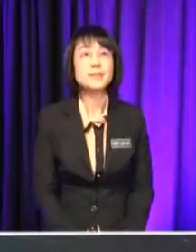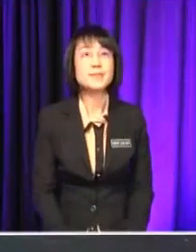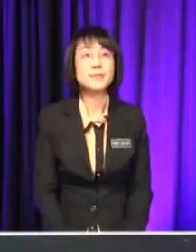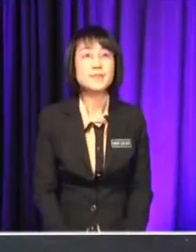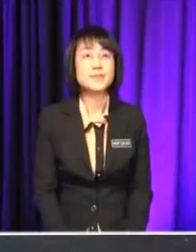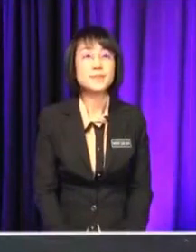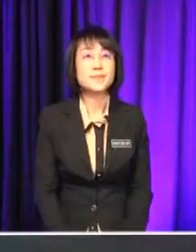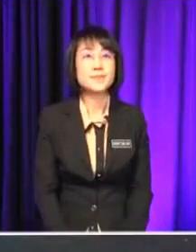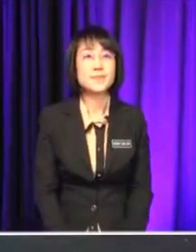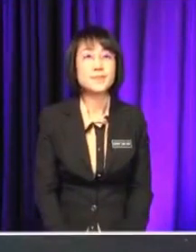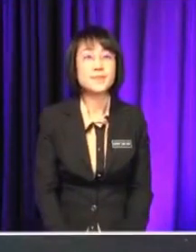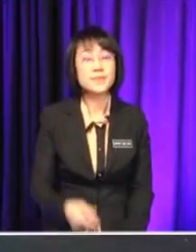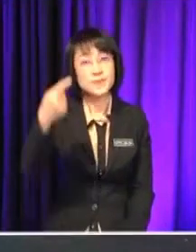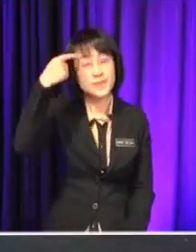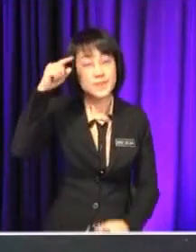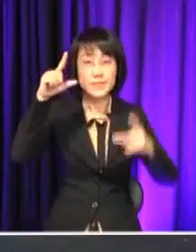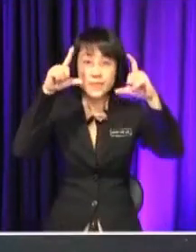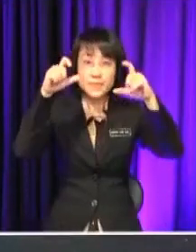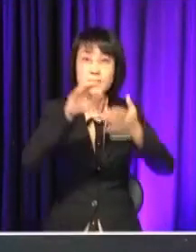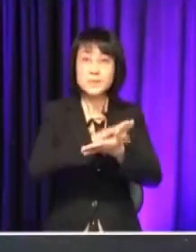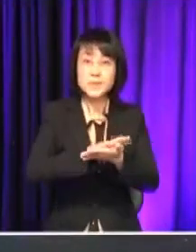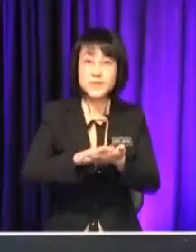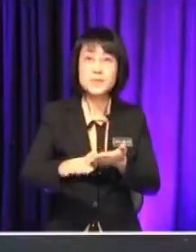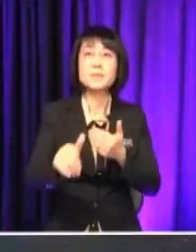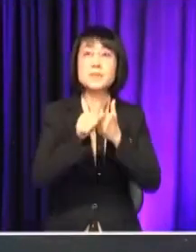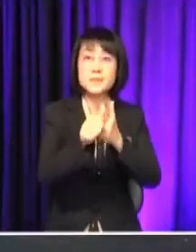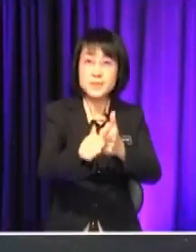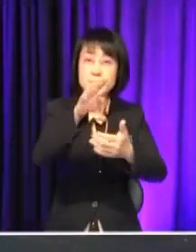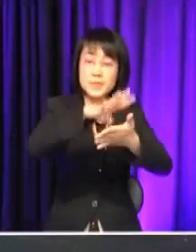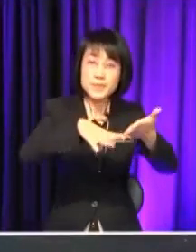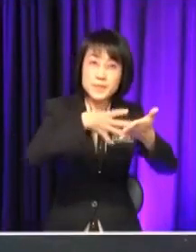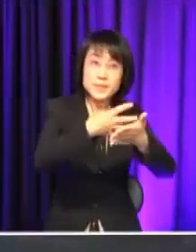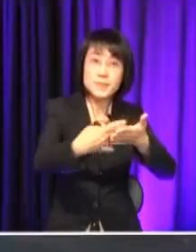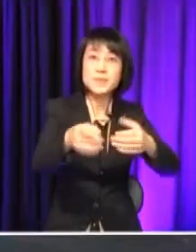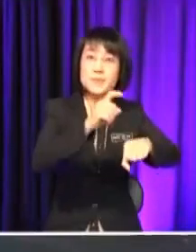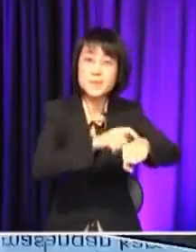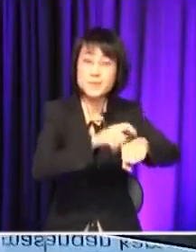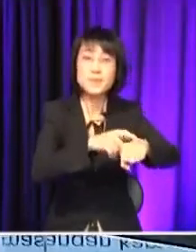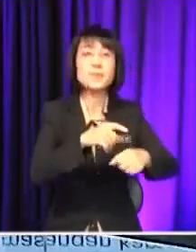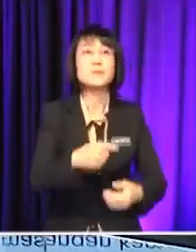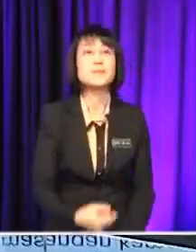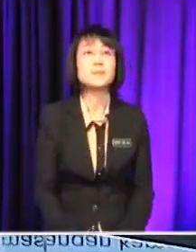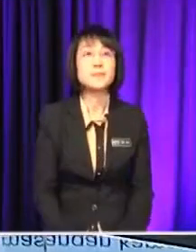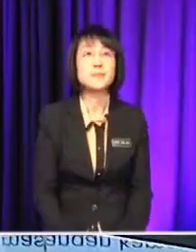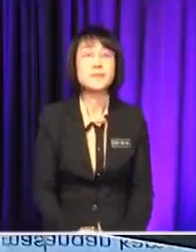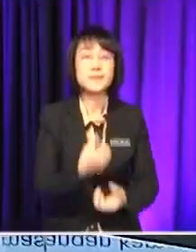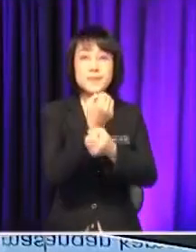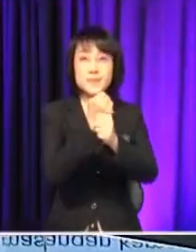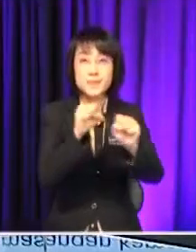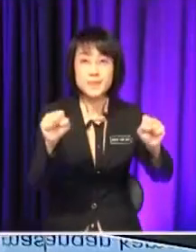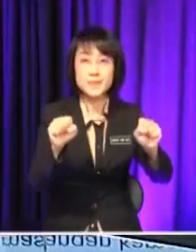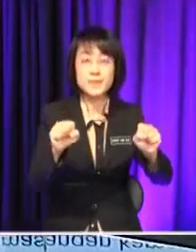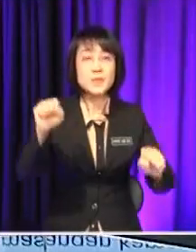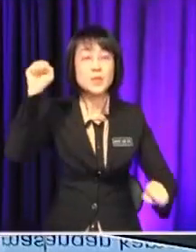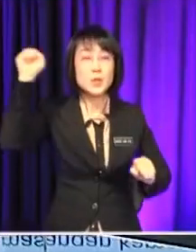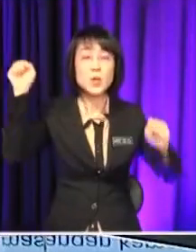pula kita membersihkan secara berkala itu sebabnya saya sediakan Walah yang eee kering dan bersih dan juga